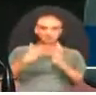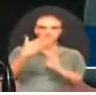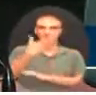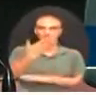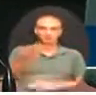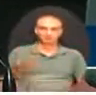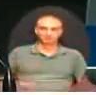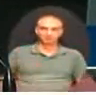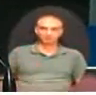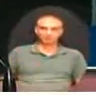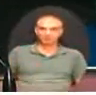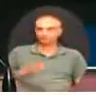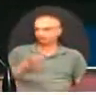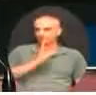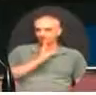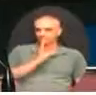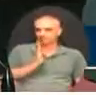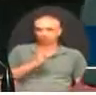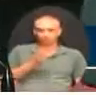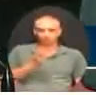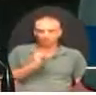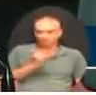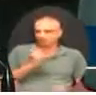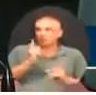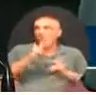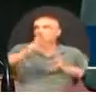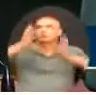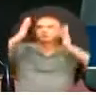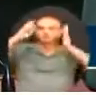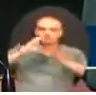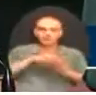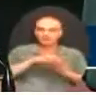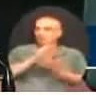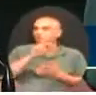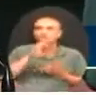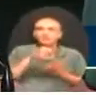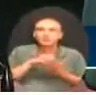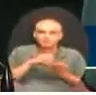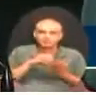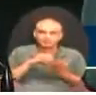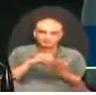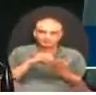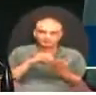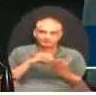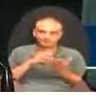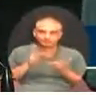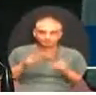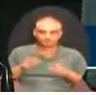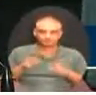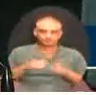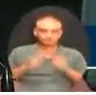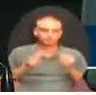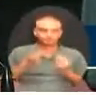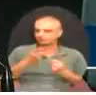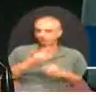המדינה. זה בעייתי מאוד, אבל זה בהחלט לא הסוגיה המרכזית. הסוגיה המרכזית היא שיש כאן משחק